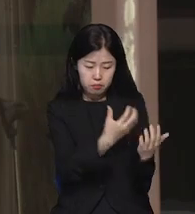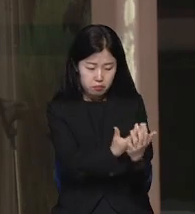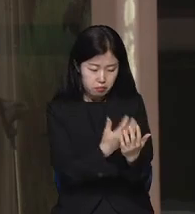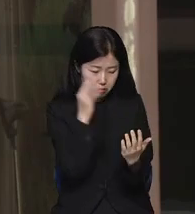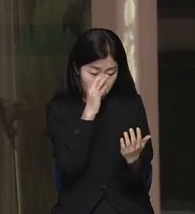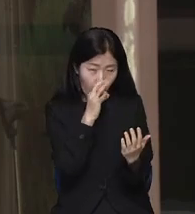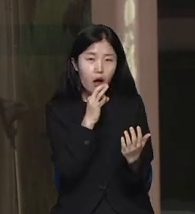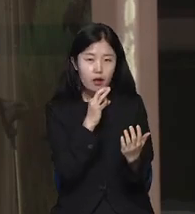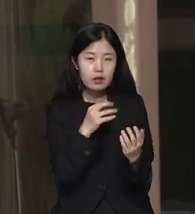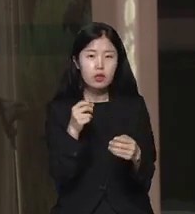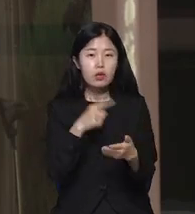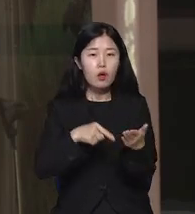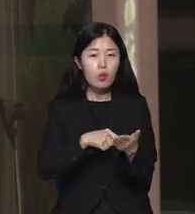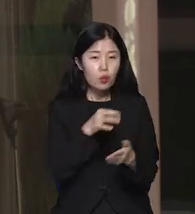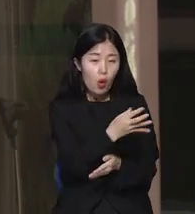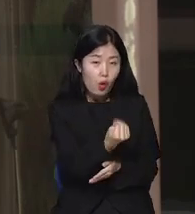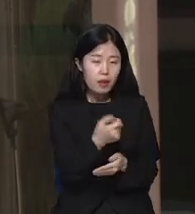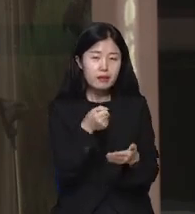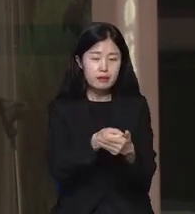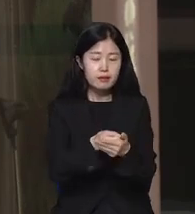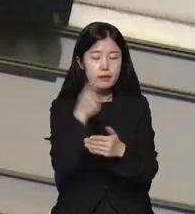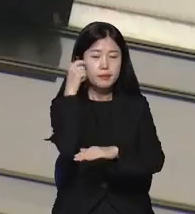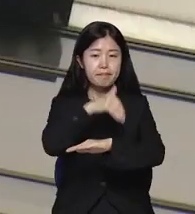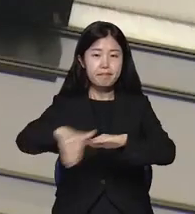다시 논의해 보겠다고 말했습니다 KBC 고영민입니다